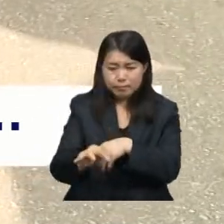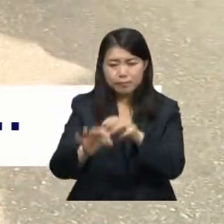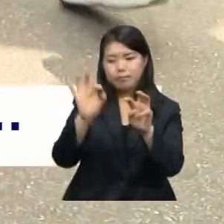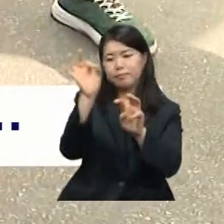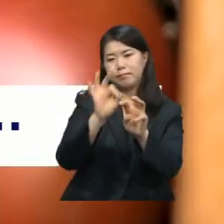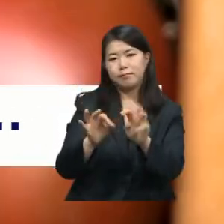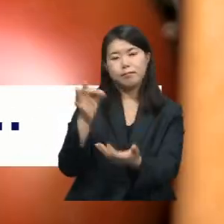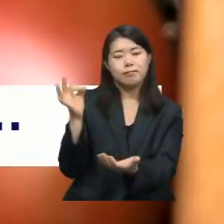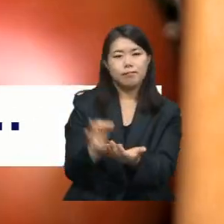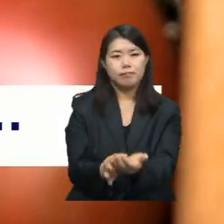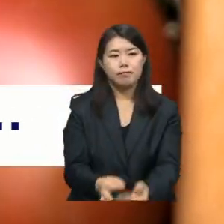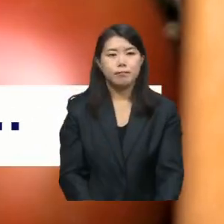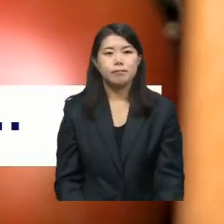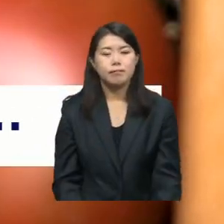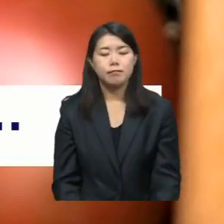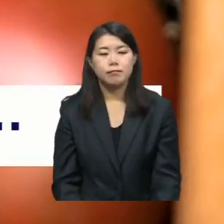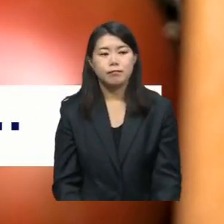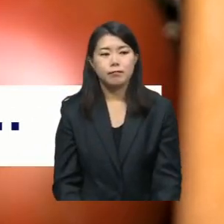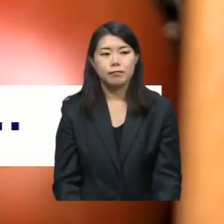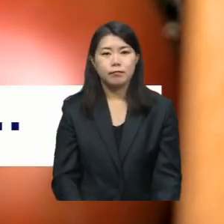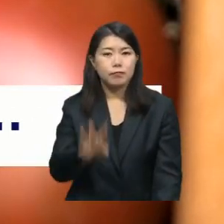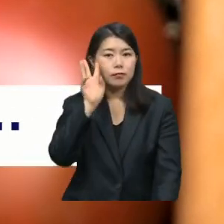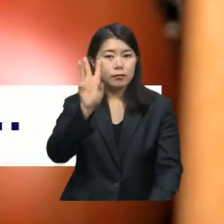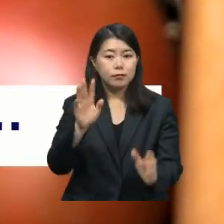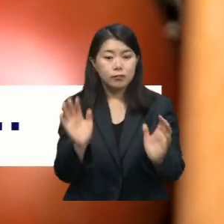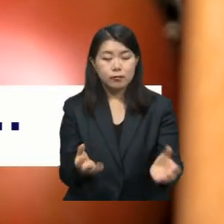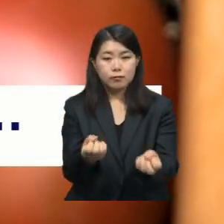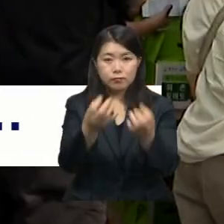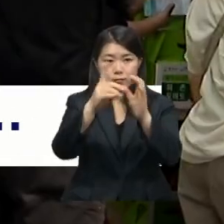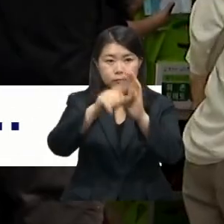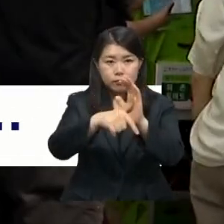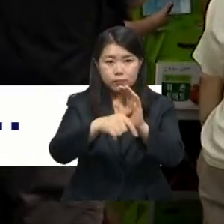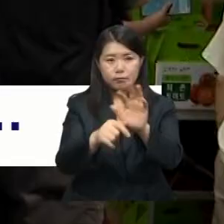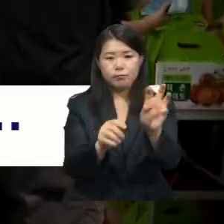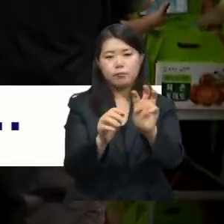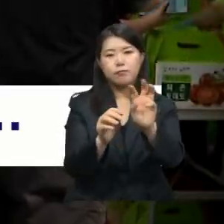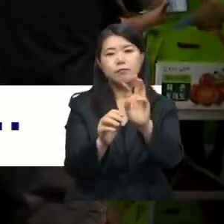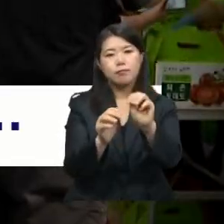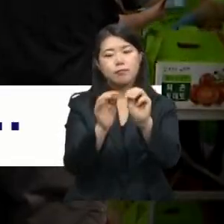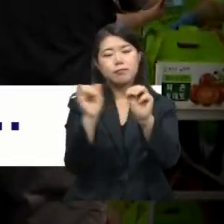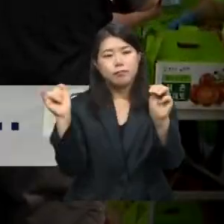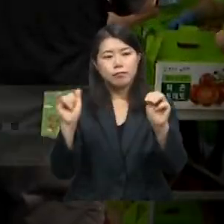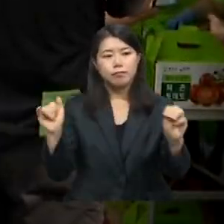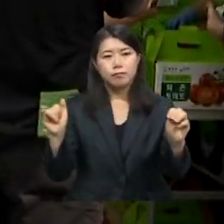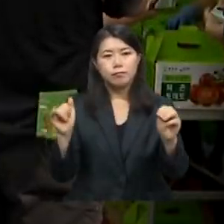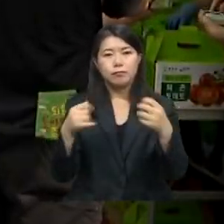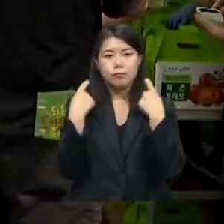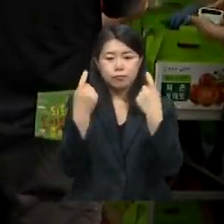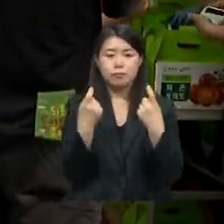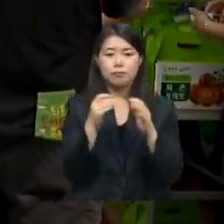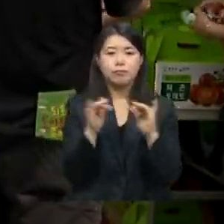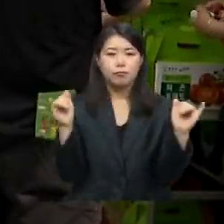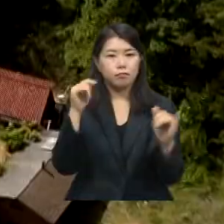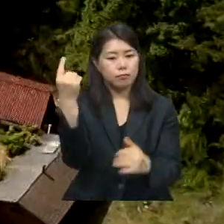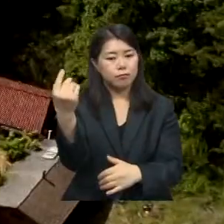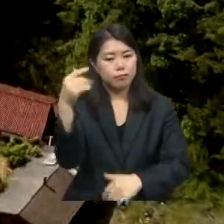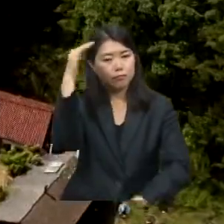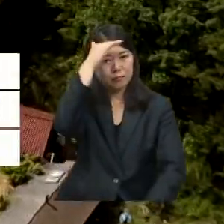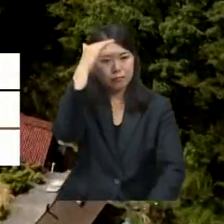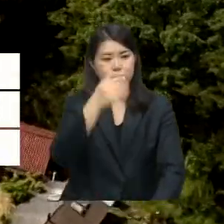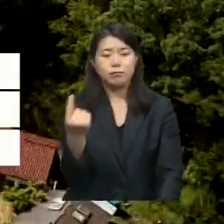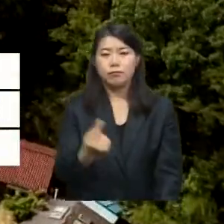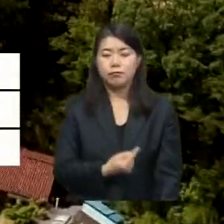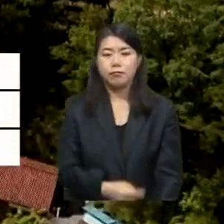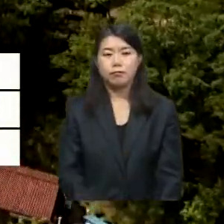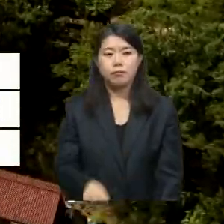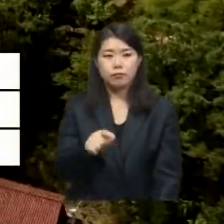정도 싸게 팔았기 때문인데 사흘간 열린 이번 축제엔 모두 30만 명 넘게 다녀갔습니다. 광주시